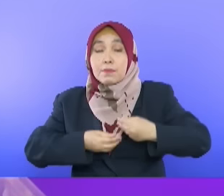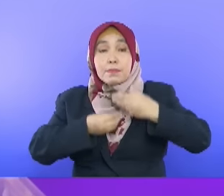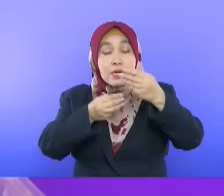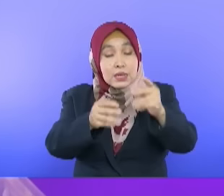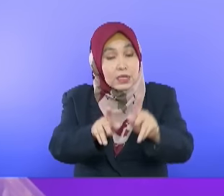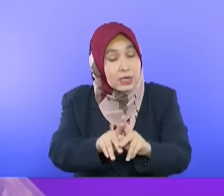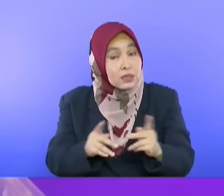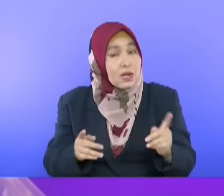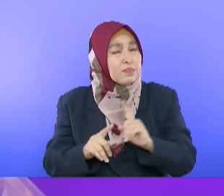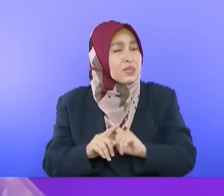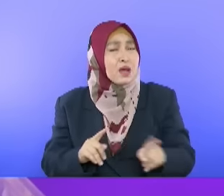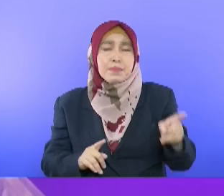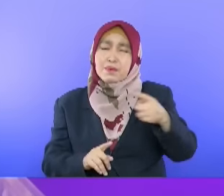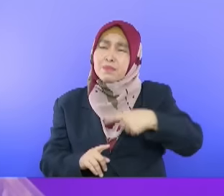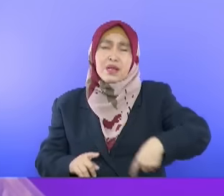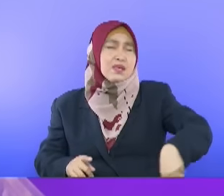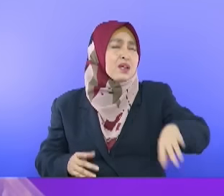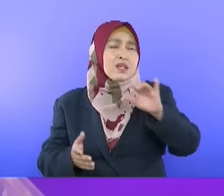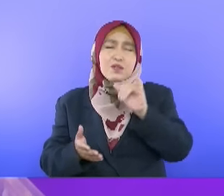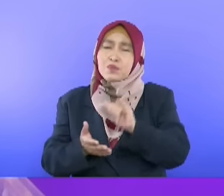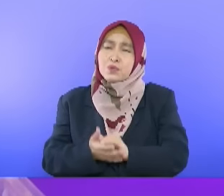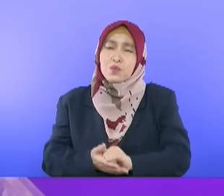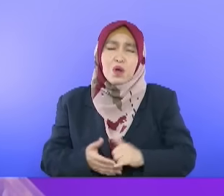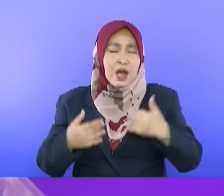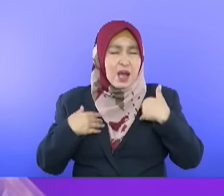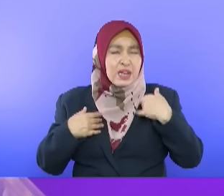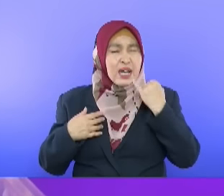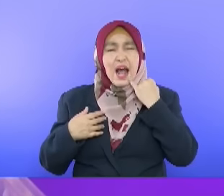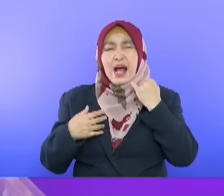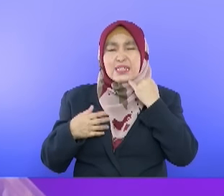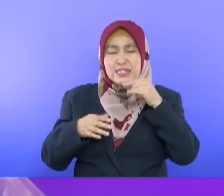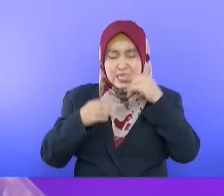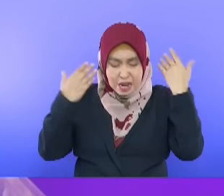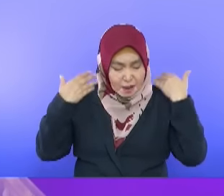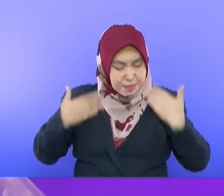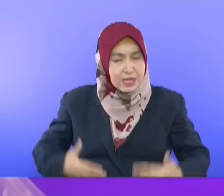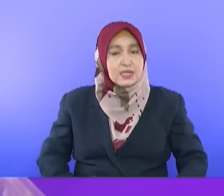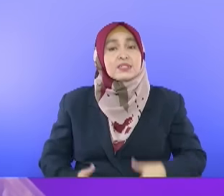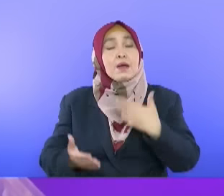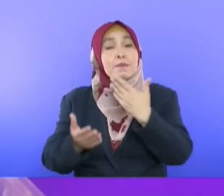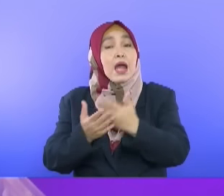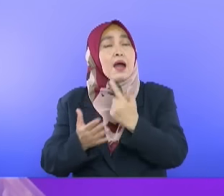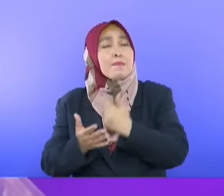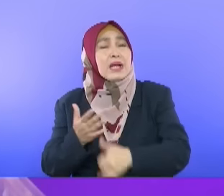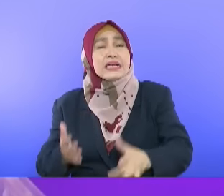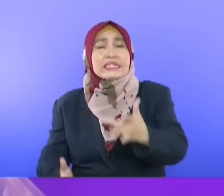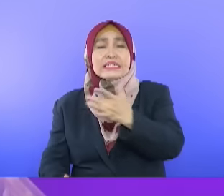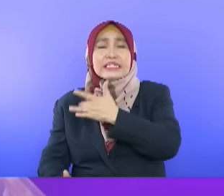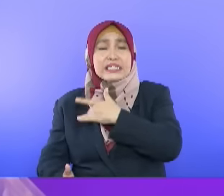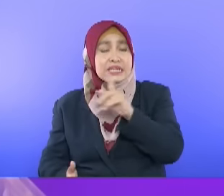kitab tetapi mereka itu ada hasad di dalam diri mereka sehingga orang